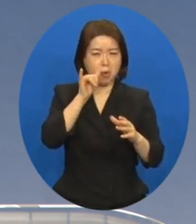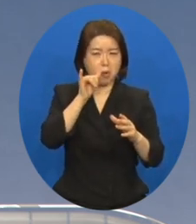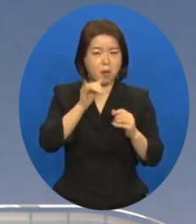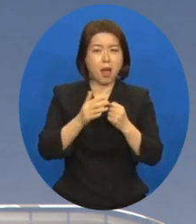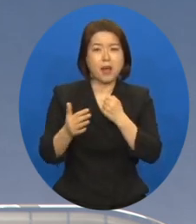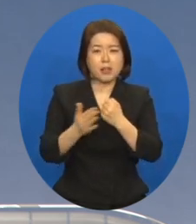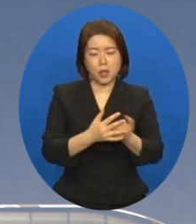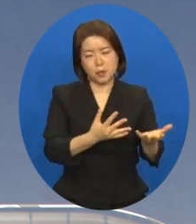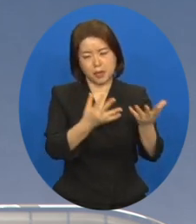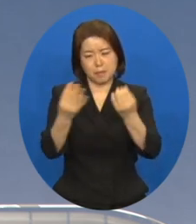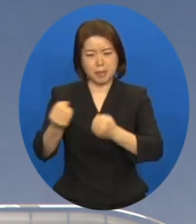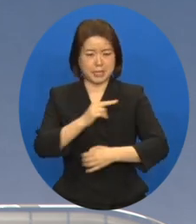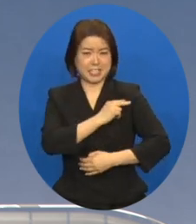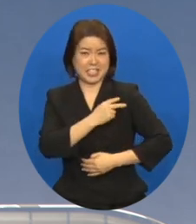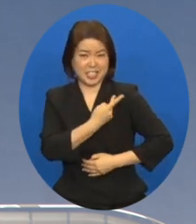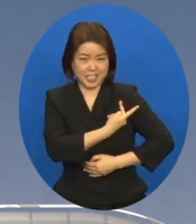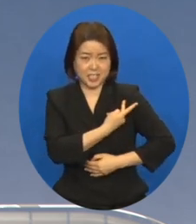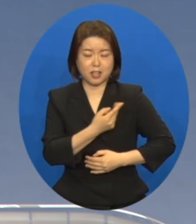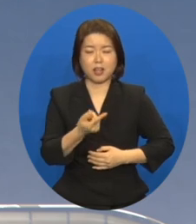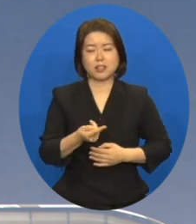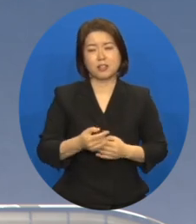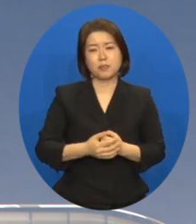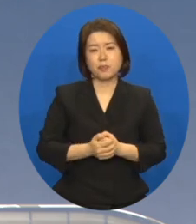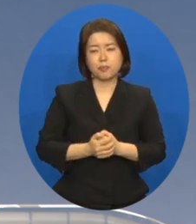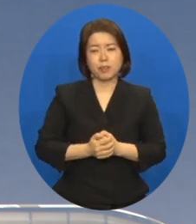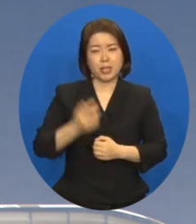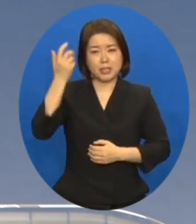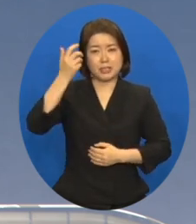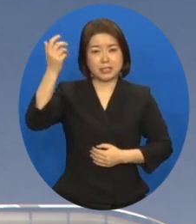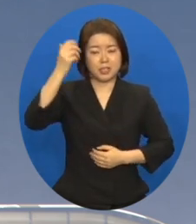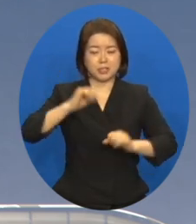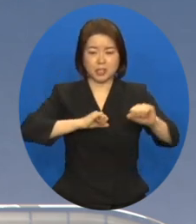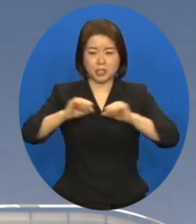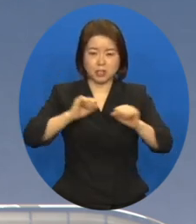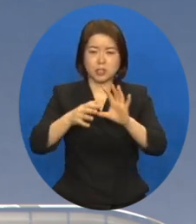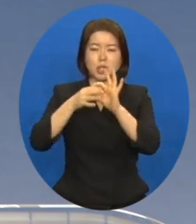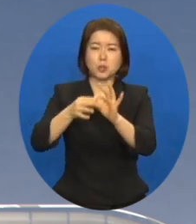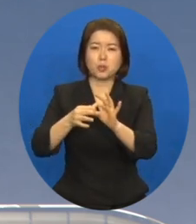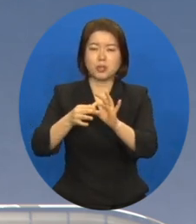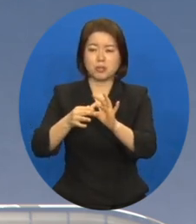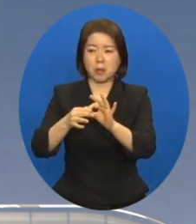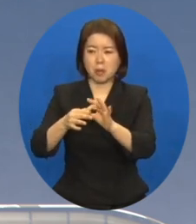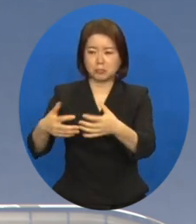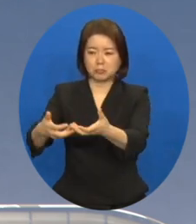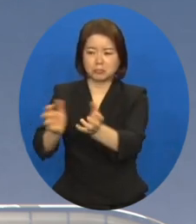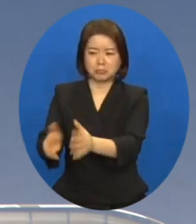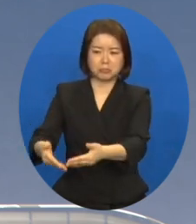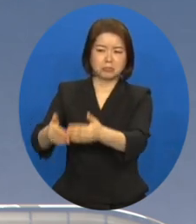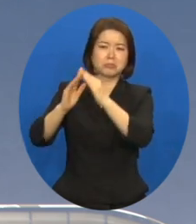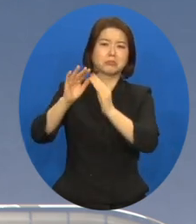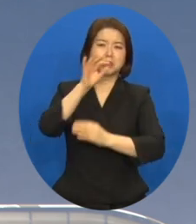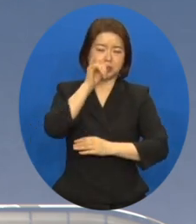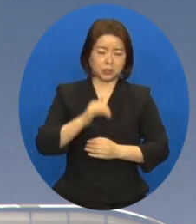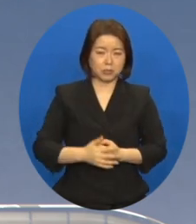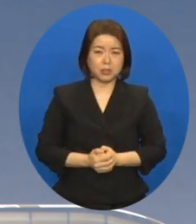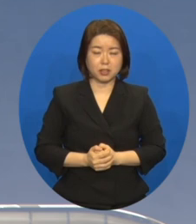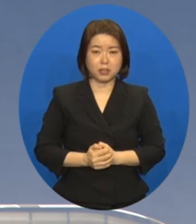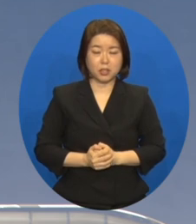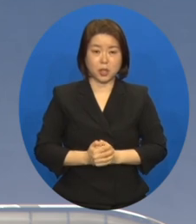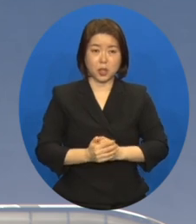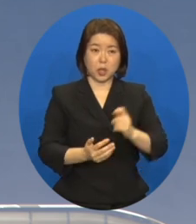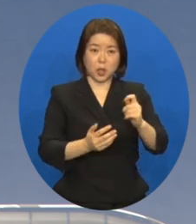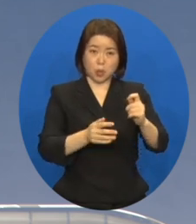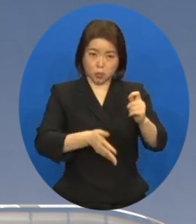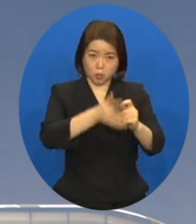그래서 수많은 이단들도 이런 어떤 영적인 역사를 통하여 일어나기도 했었습니다. 고린도